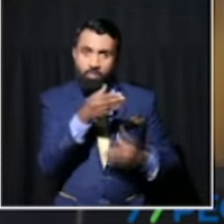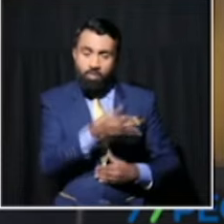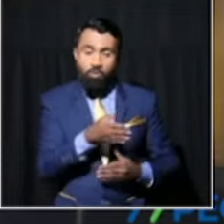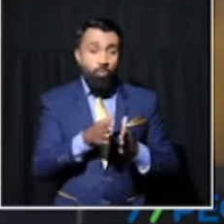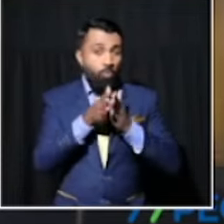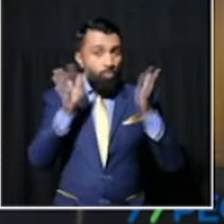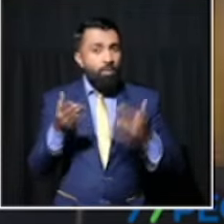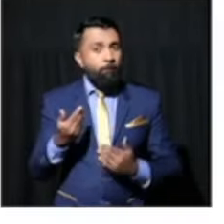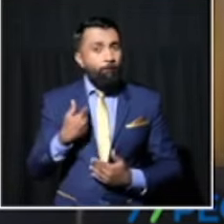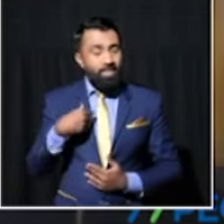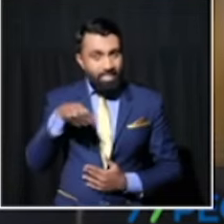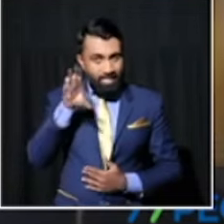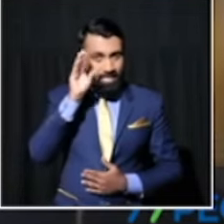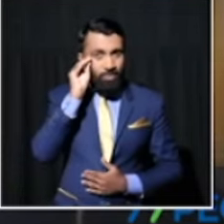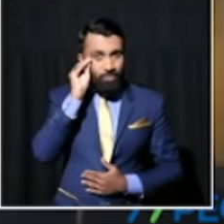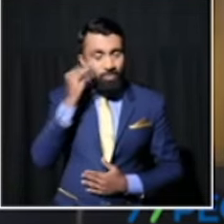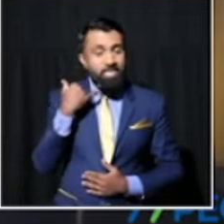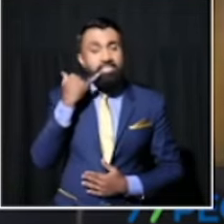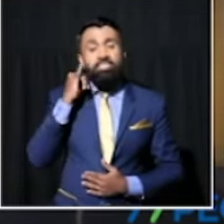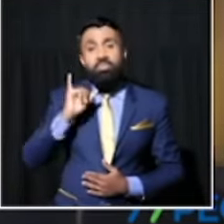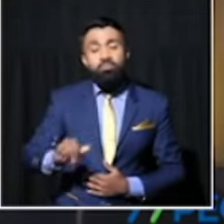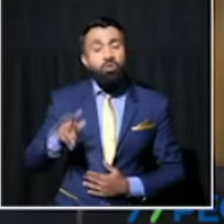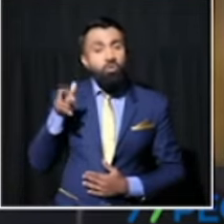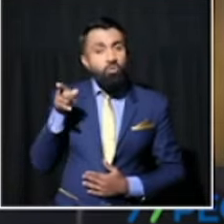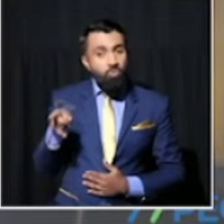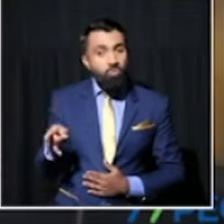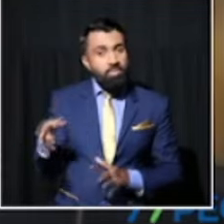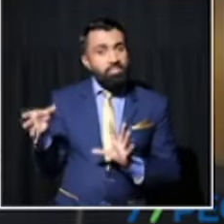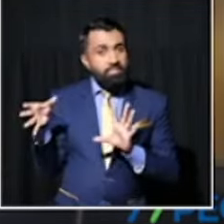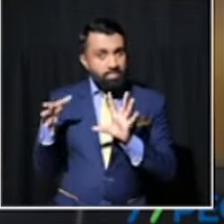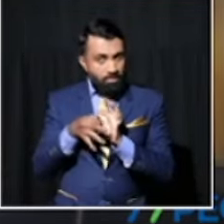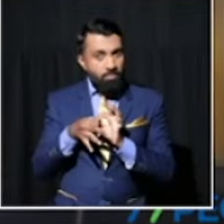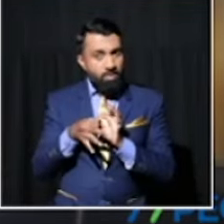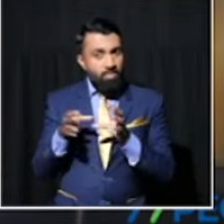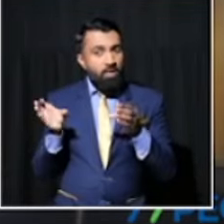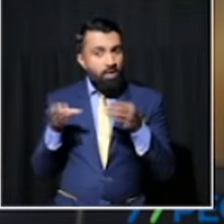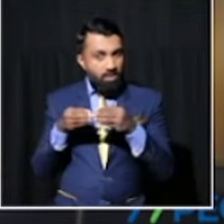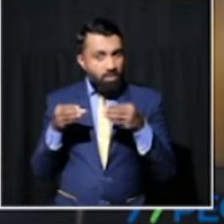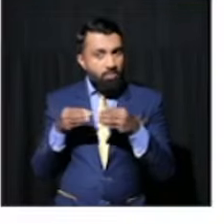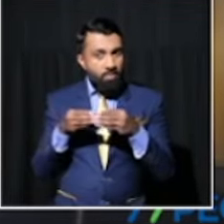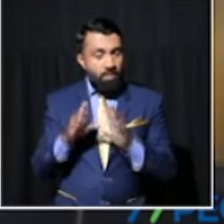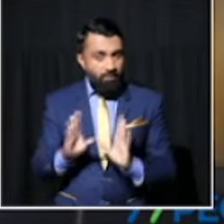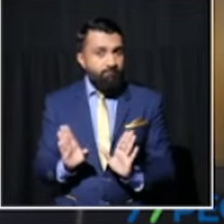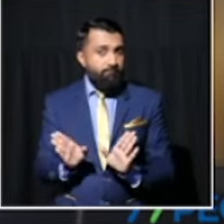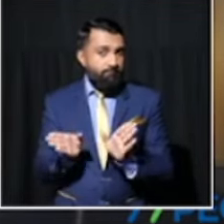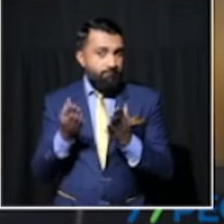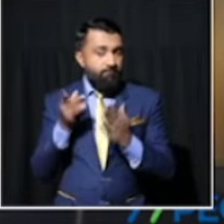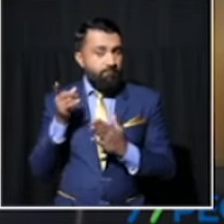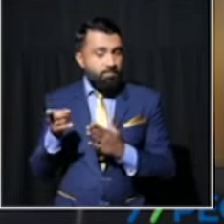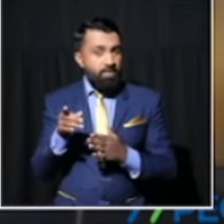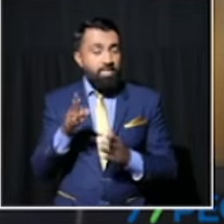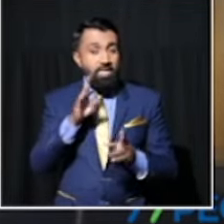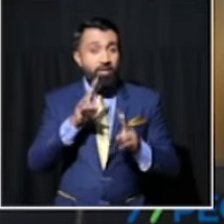මට දැනෙන ආකාරයට සමගි ජන බලවේගයට සම්බන්ධ පාර්ශවයන් විසින් ඇති කරලා තියෙන මේ සමාජ මාධ්‍ය